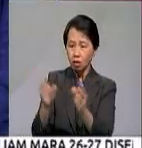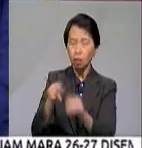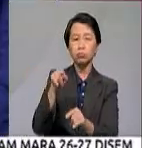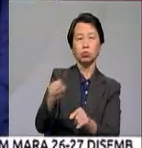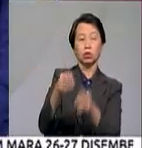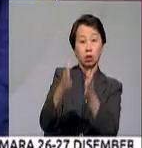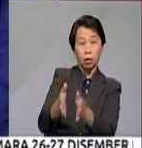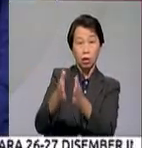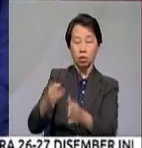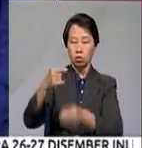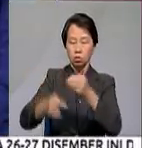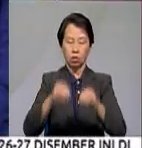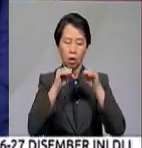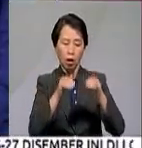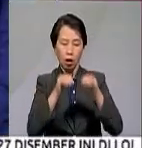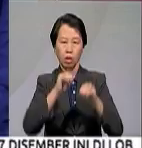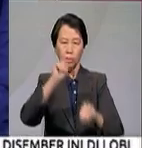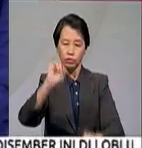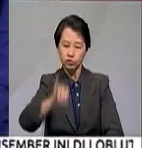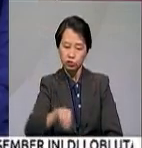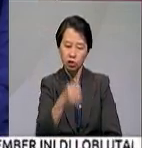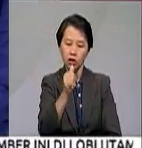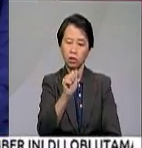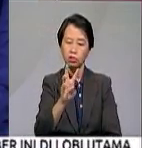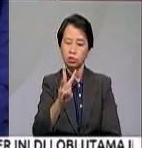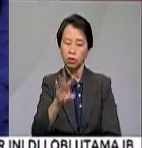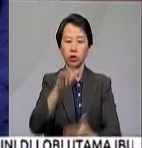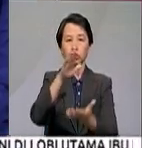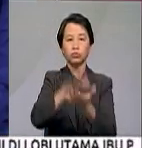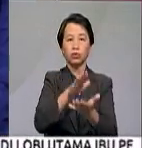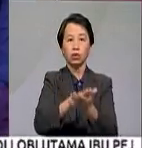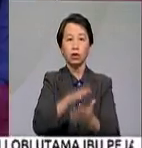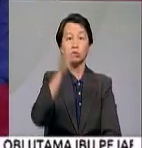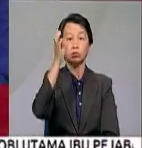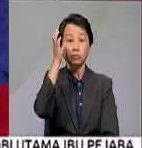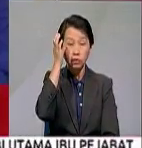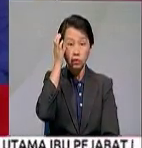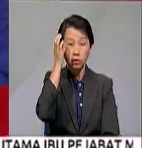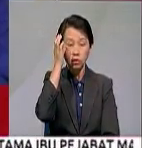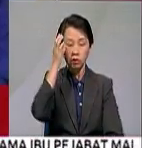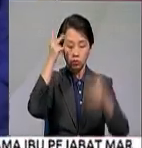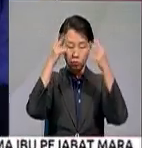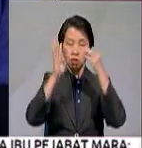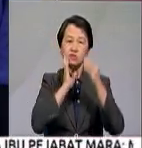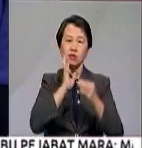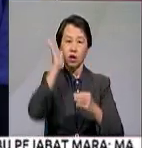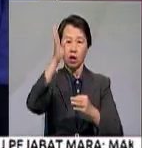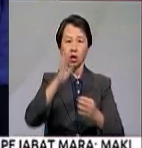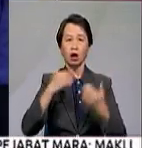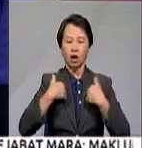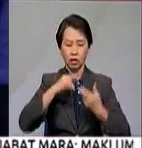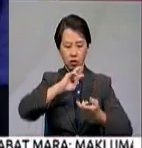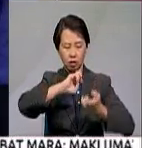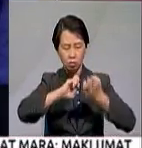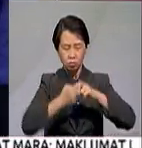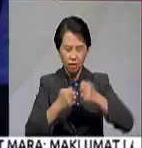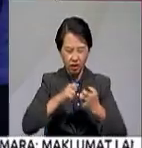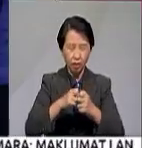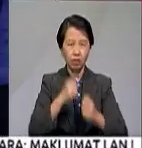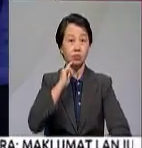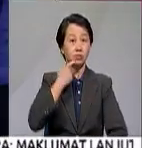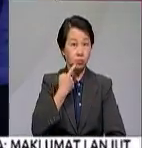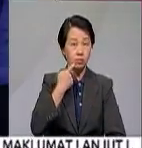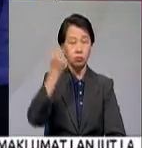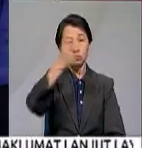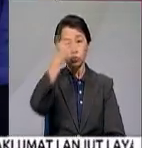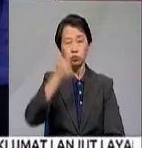dirancang berhubung pengajaran tulisan Jawi di sekolah-sekolah bernakula. Tegas Perdana Menteri, ia mungkin membawa kepada akibat yang serius